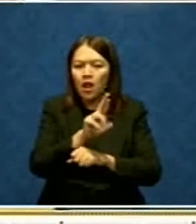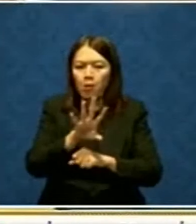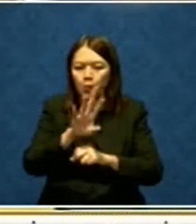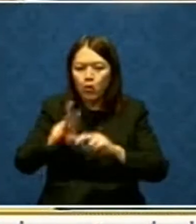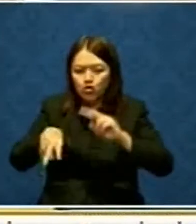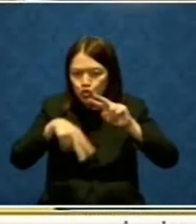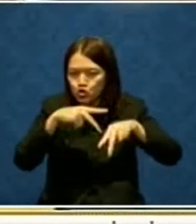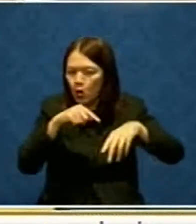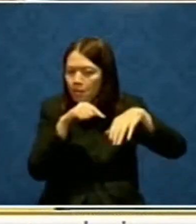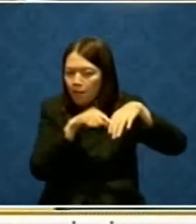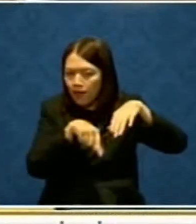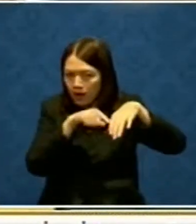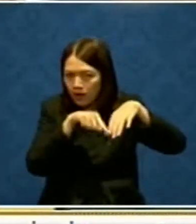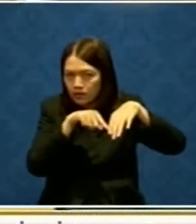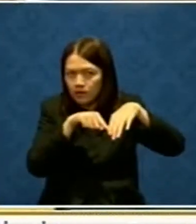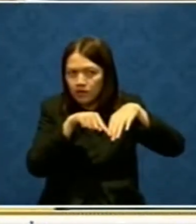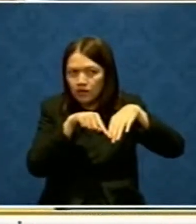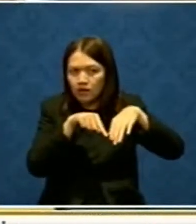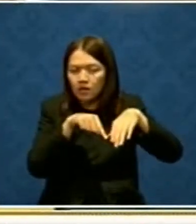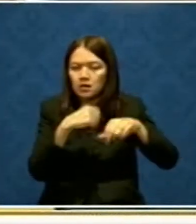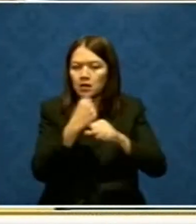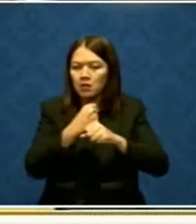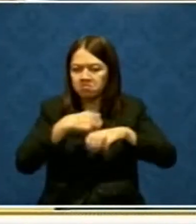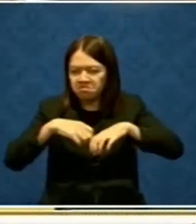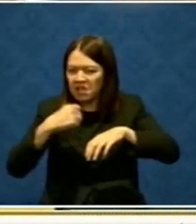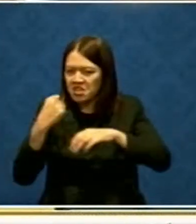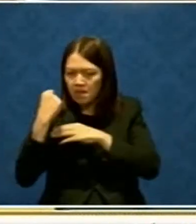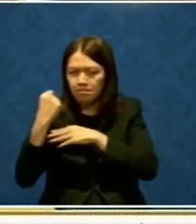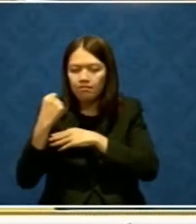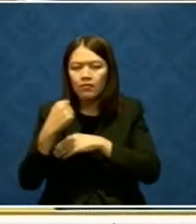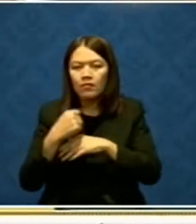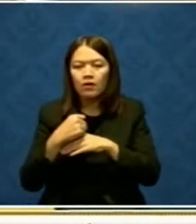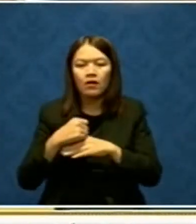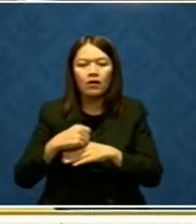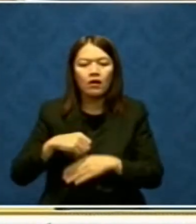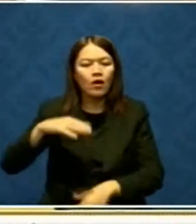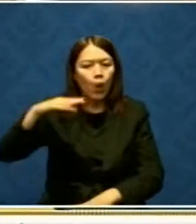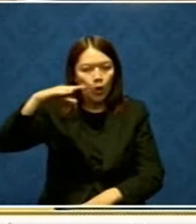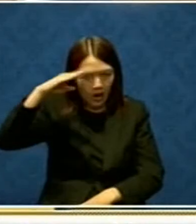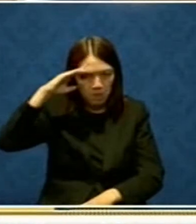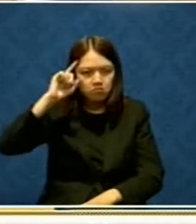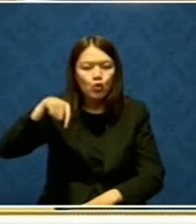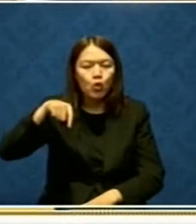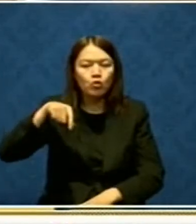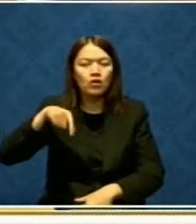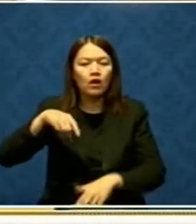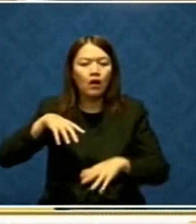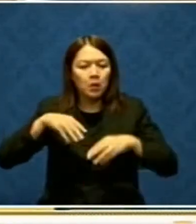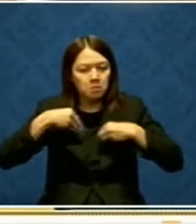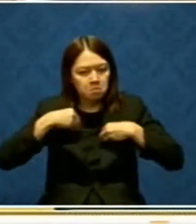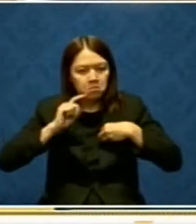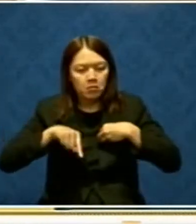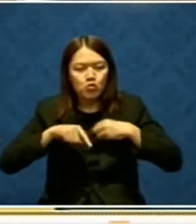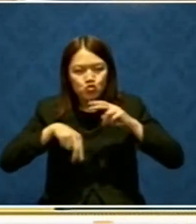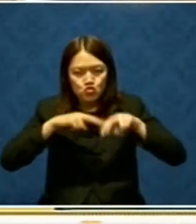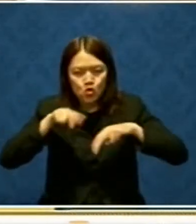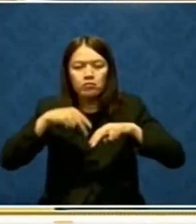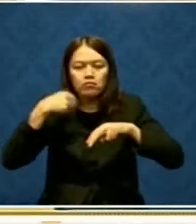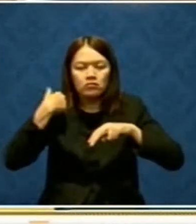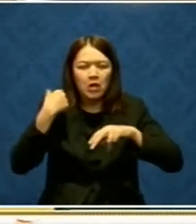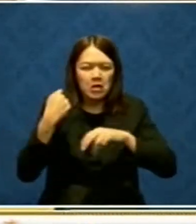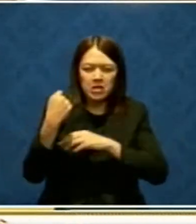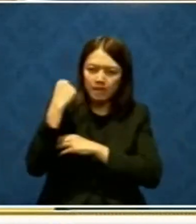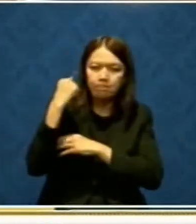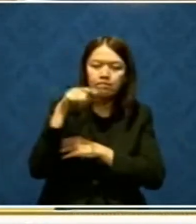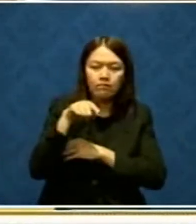วจสอบภายในขึ้นมาแล้วให้ดำเนินการเคร่งครัดซึ่งกองทัพก็รับไปว่า ต่อไปนี้กระบวนการตรวจสอบซึ่งเขาเคยใช้อยู่แล้วแล้วให้เคร่ง